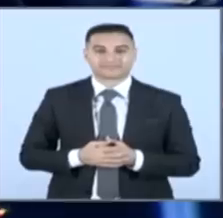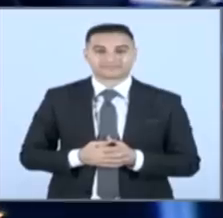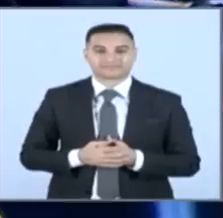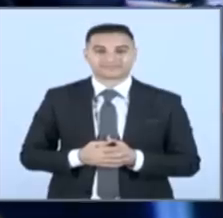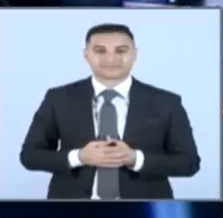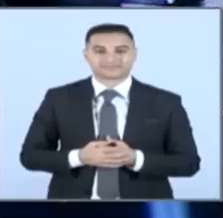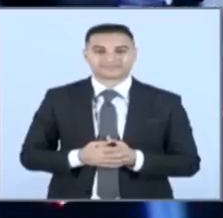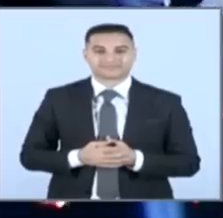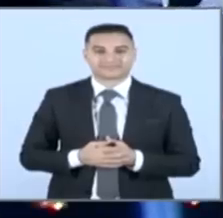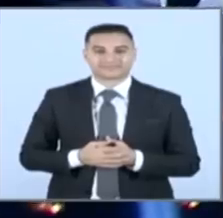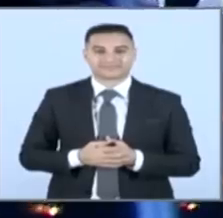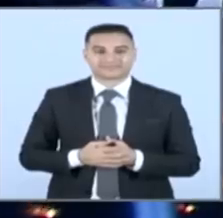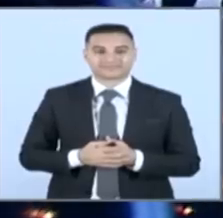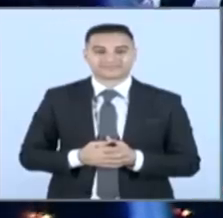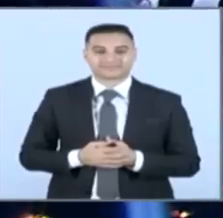هو